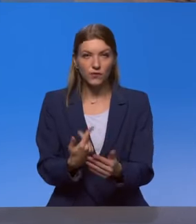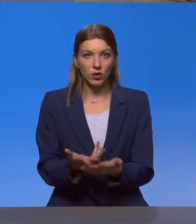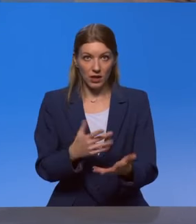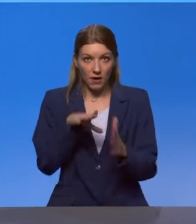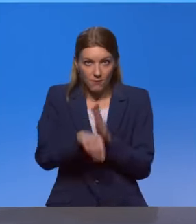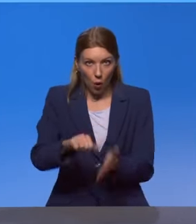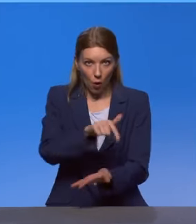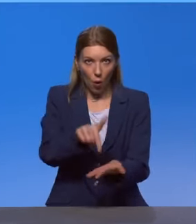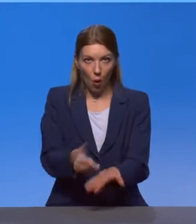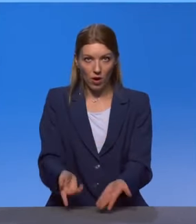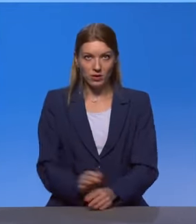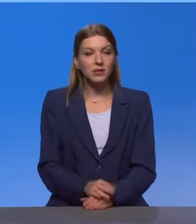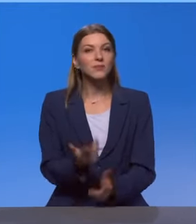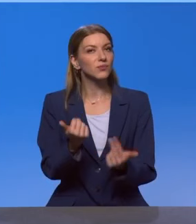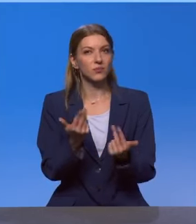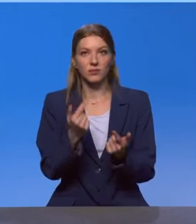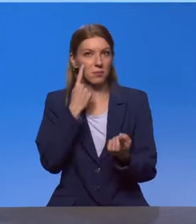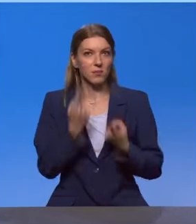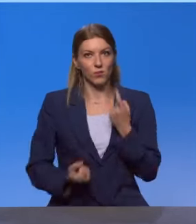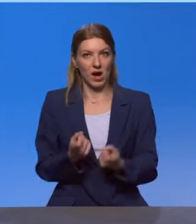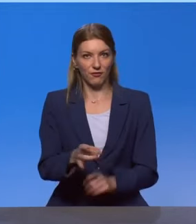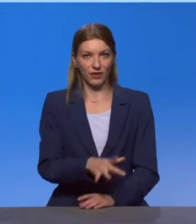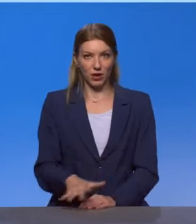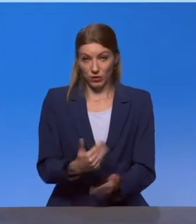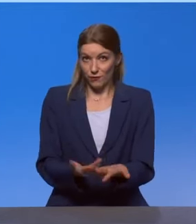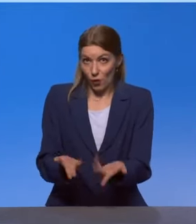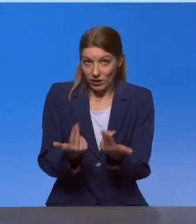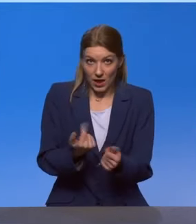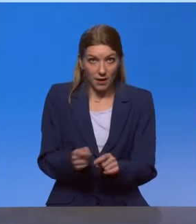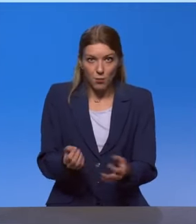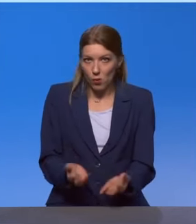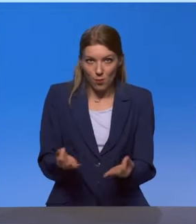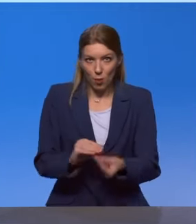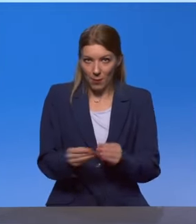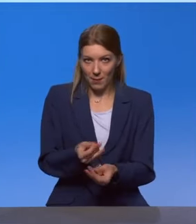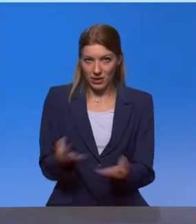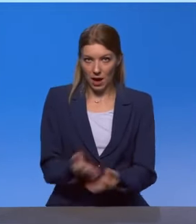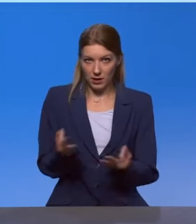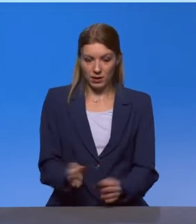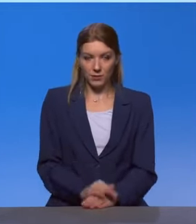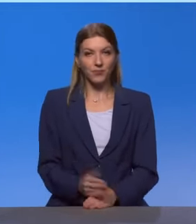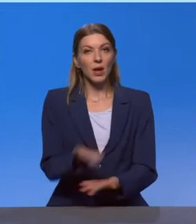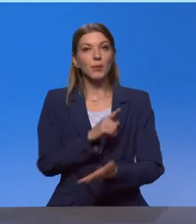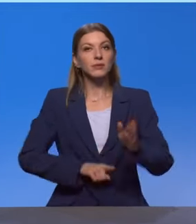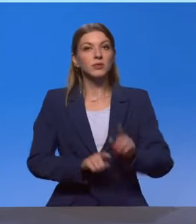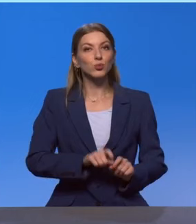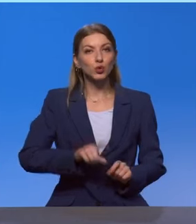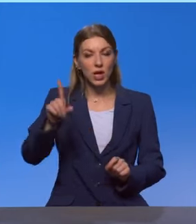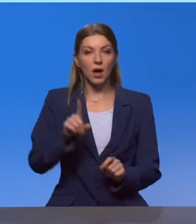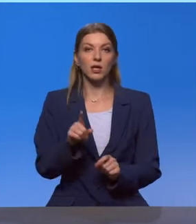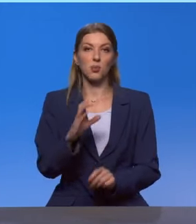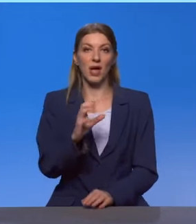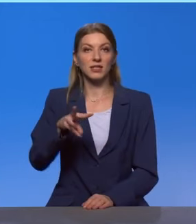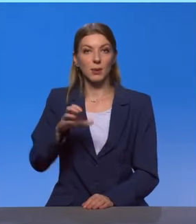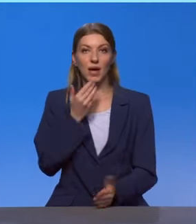сетке улиц. Потрясающий район. Никаких проблем. Мы сейчас прям запускаем смс-опрос. Частный дом или квартира?